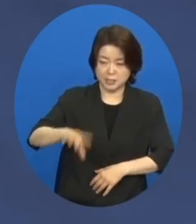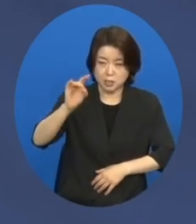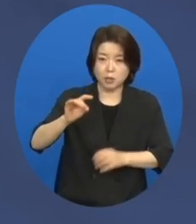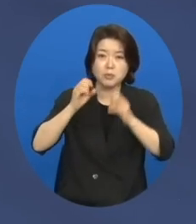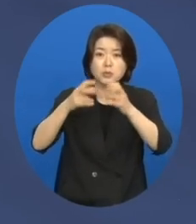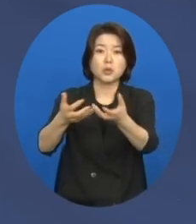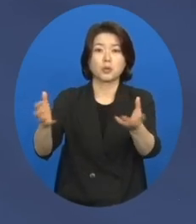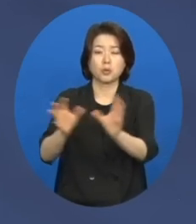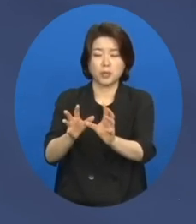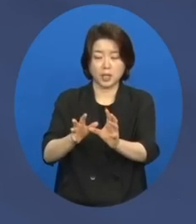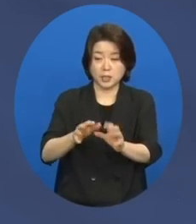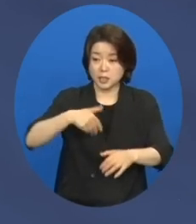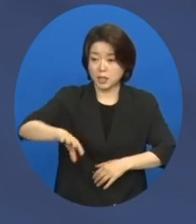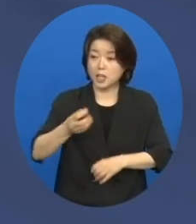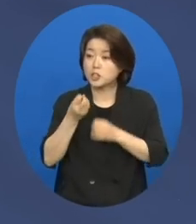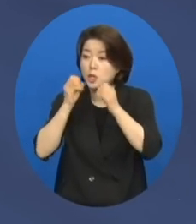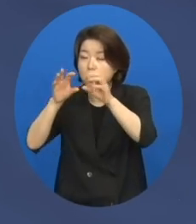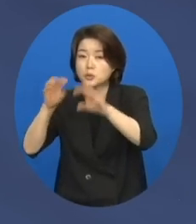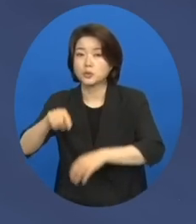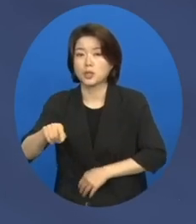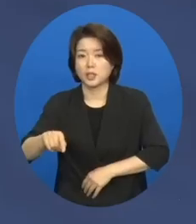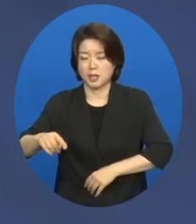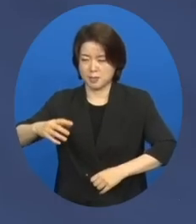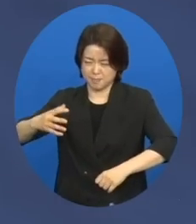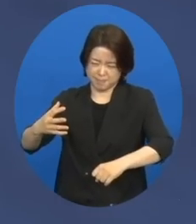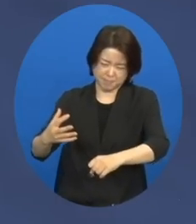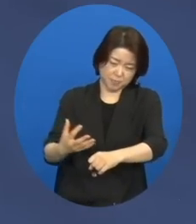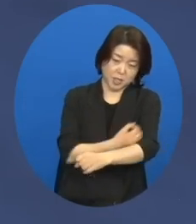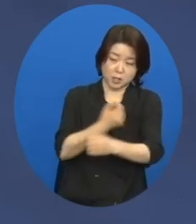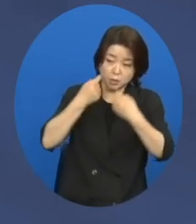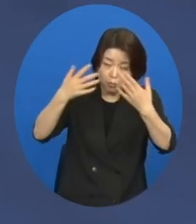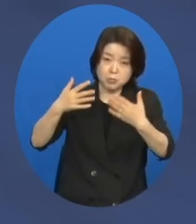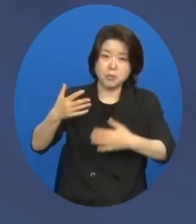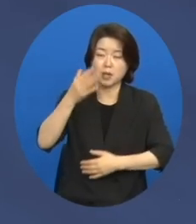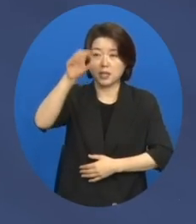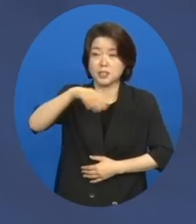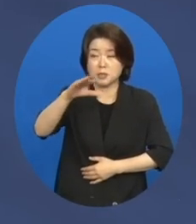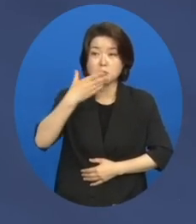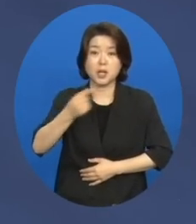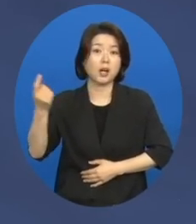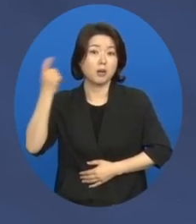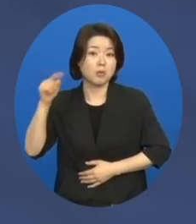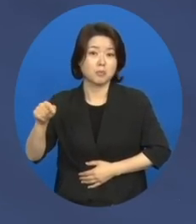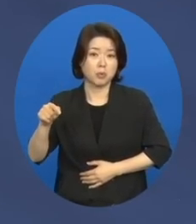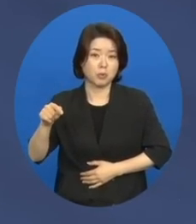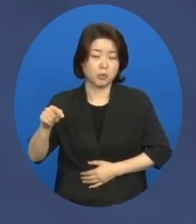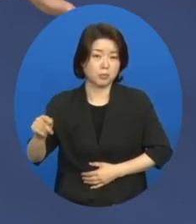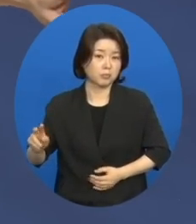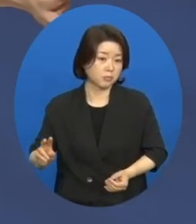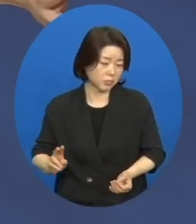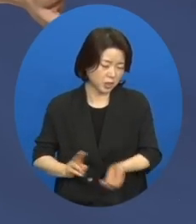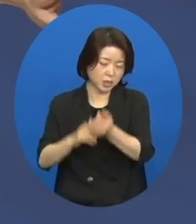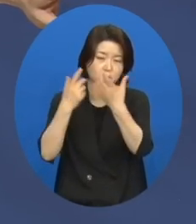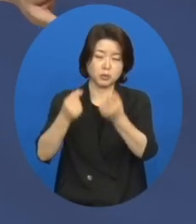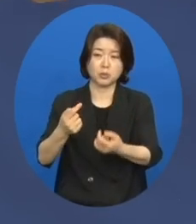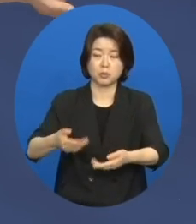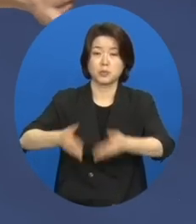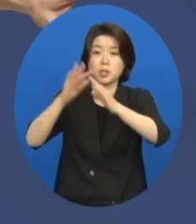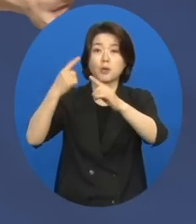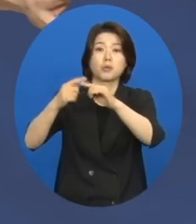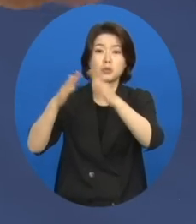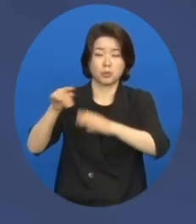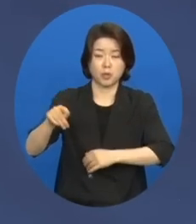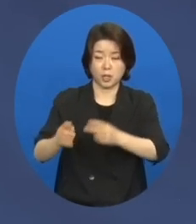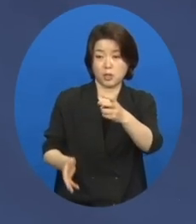선교단이 가서 전한 이 너무도 강력하고 분명한 십자가의 복음으로 기적같이 세워진 교회인데요.